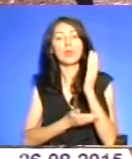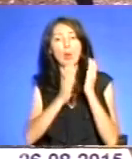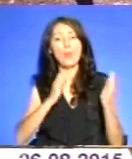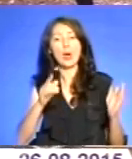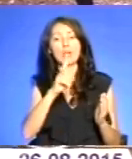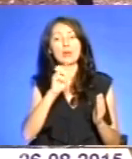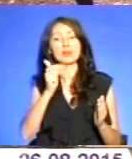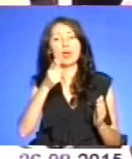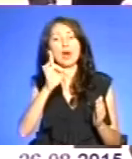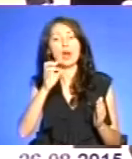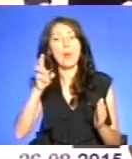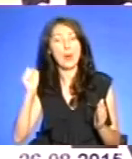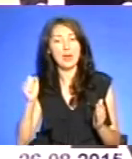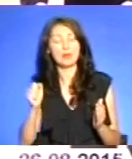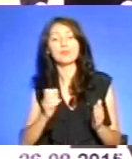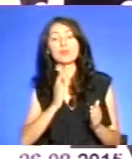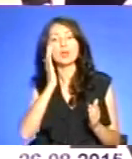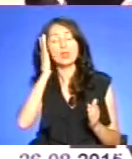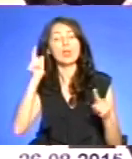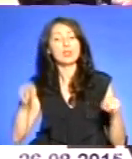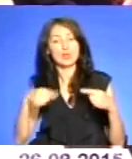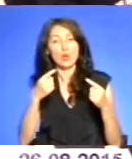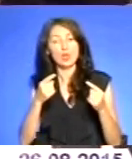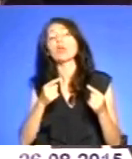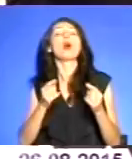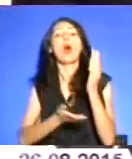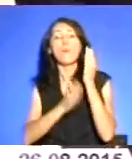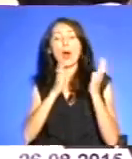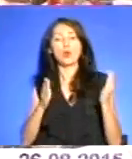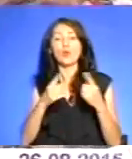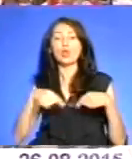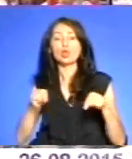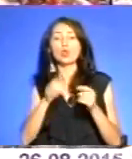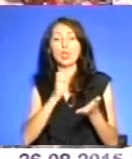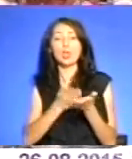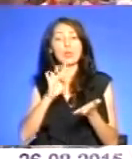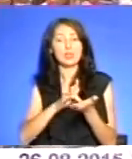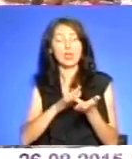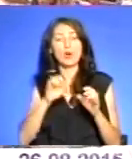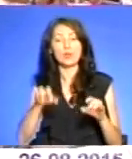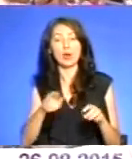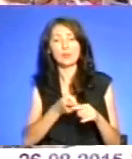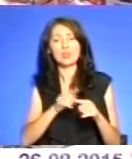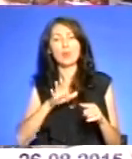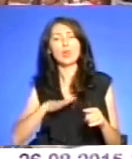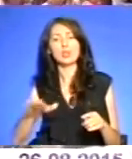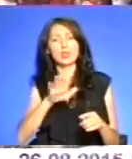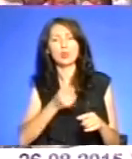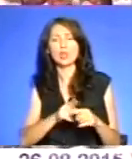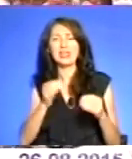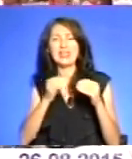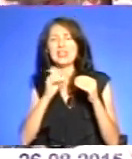Автором ідеї створення паркової зони є міський голова Сергій Надал. Це була територія, яка десятками років була